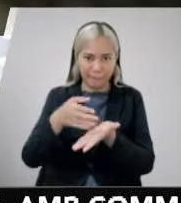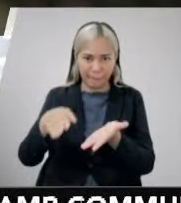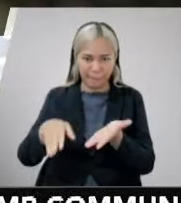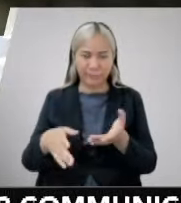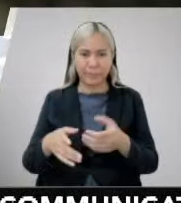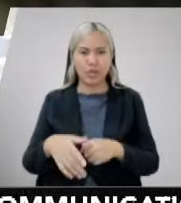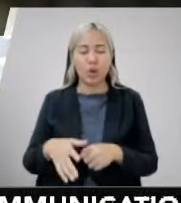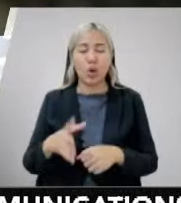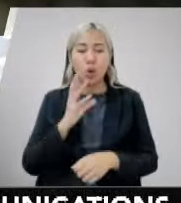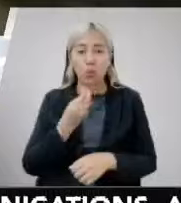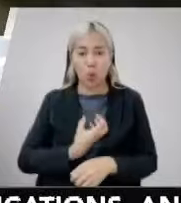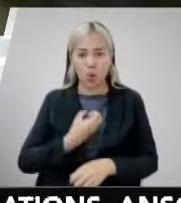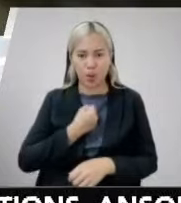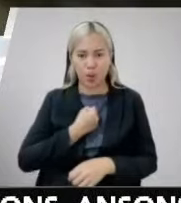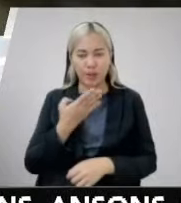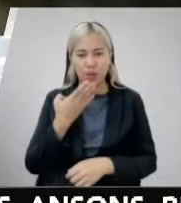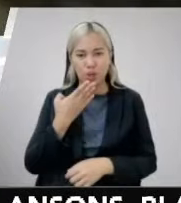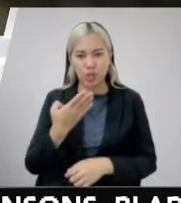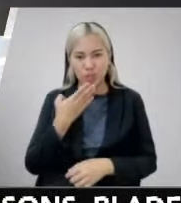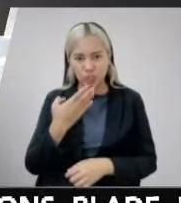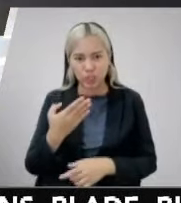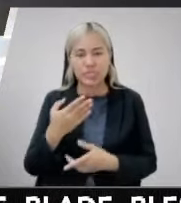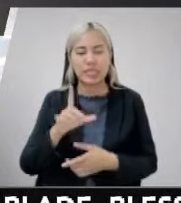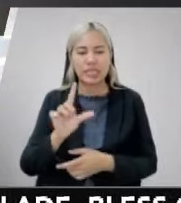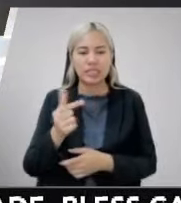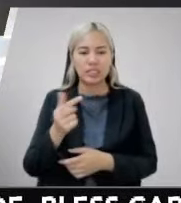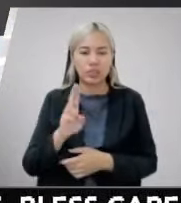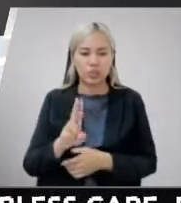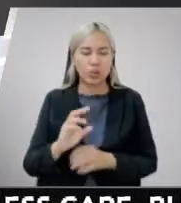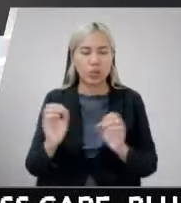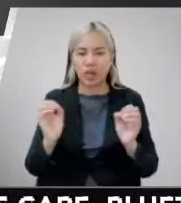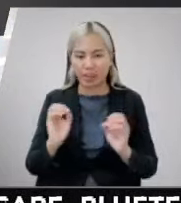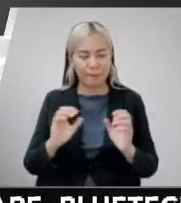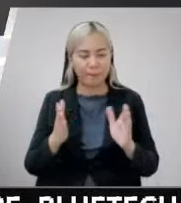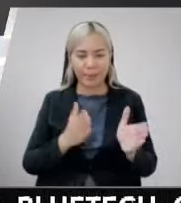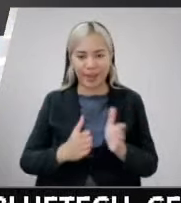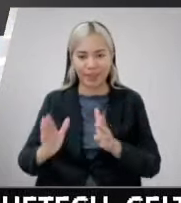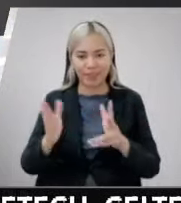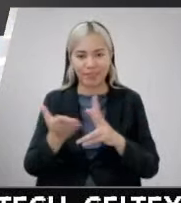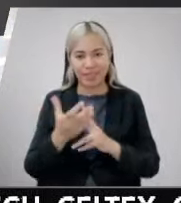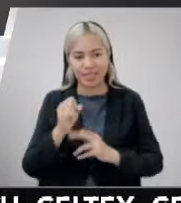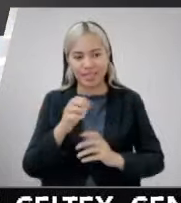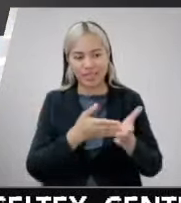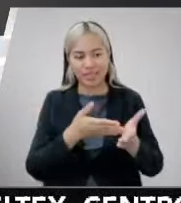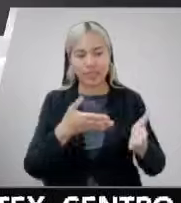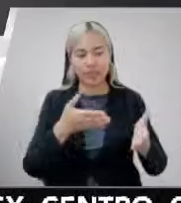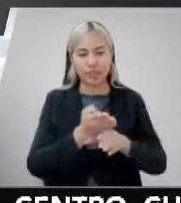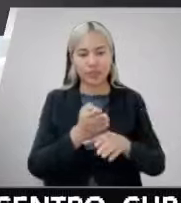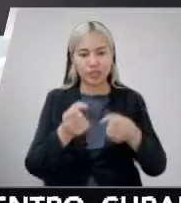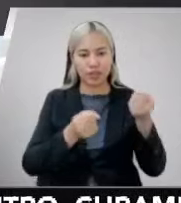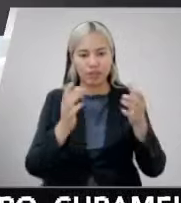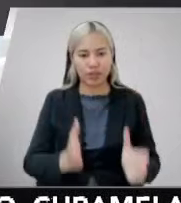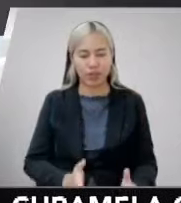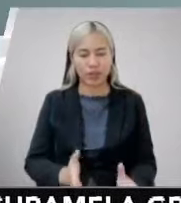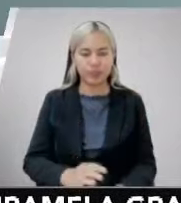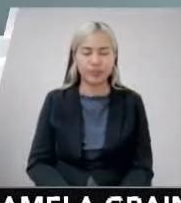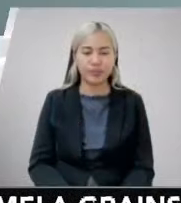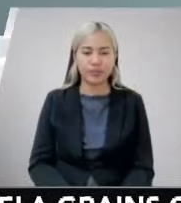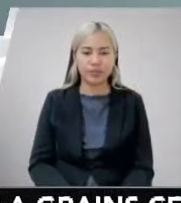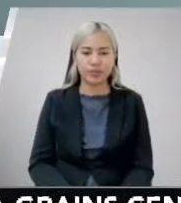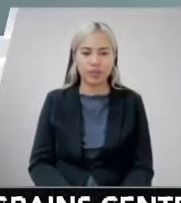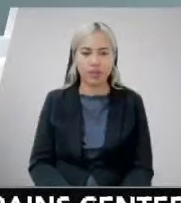Walang planong magsampa ng reklamo laban sa bus driver ang naulilang pamilya ng nasawing guro. Nangako naman ng tulong sa